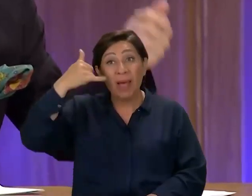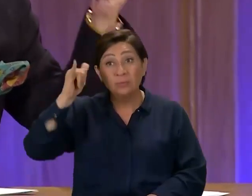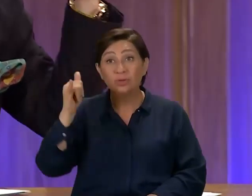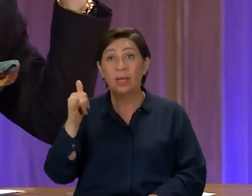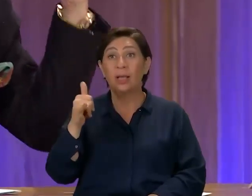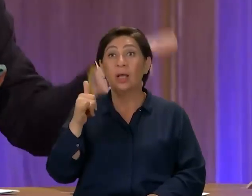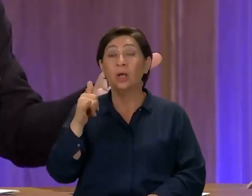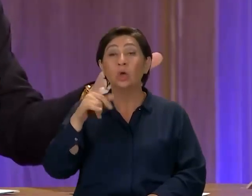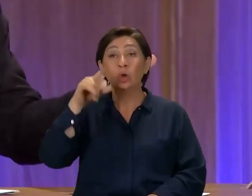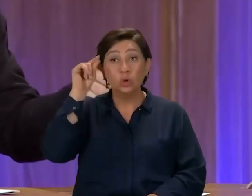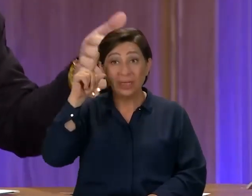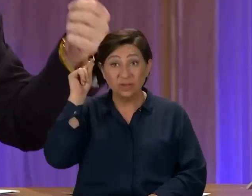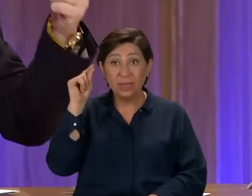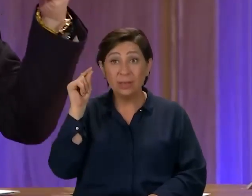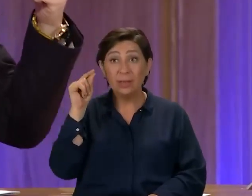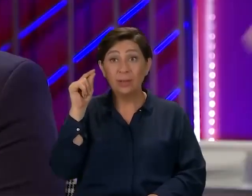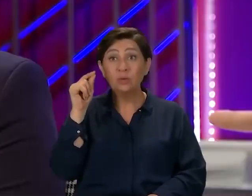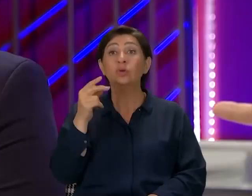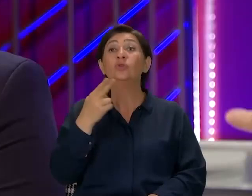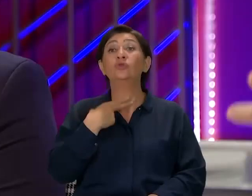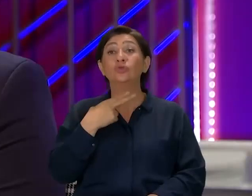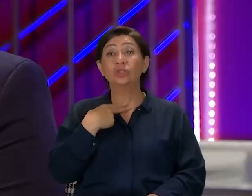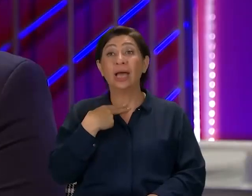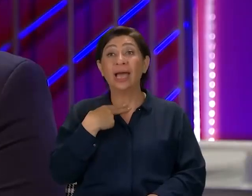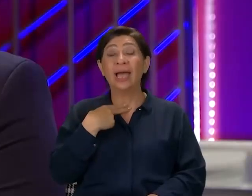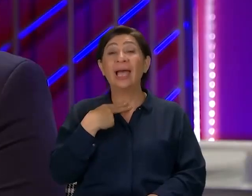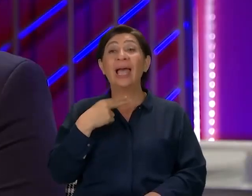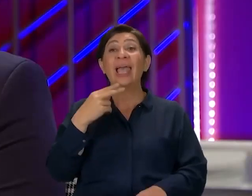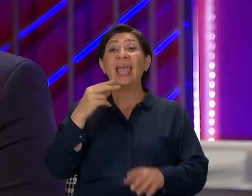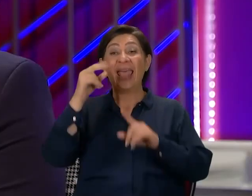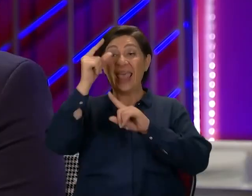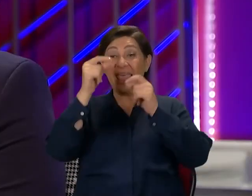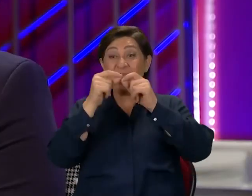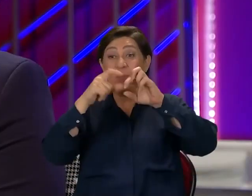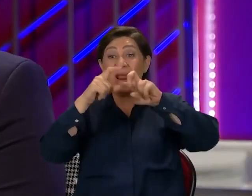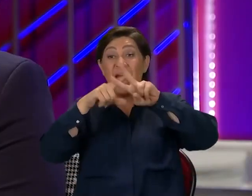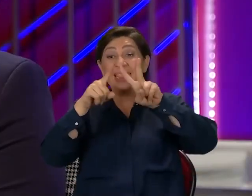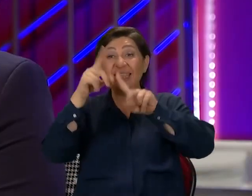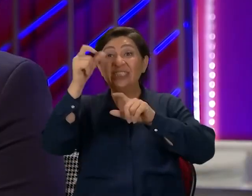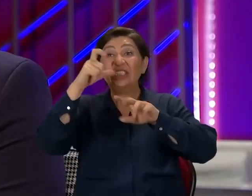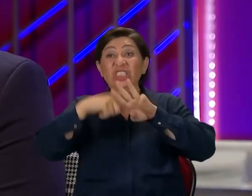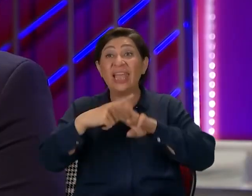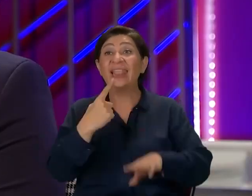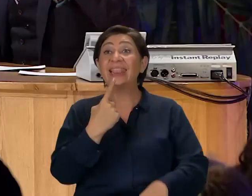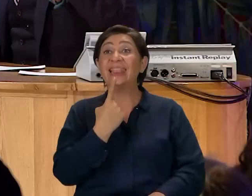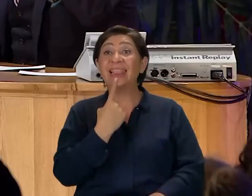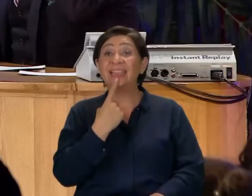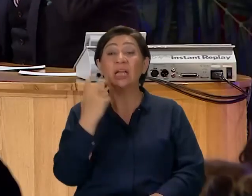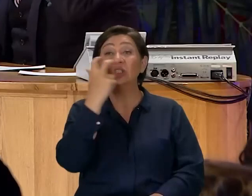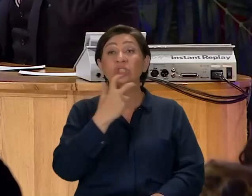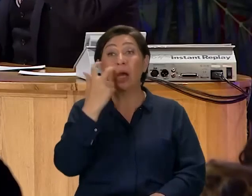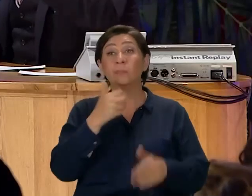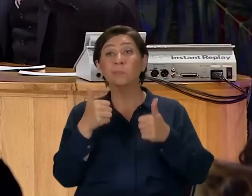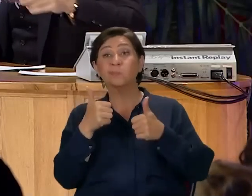İspanyolca, Yunanca, Rusça ve İbranice dillerinde